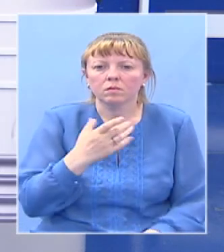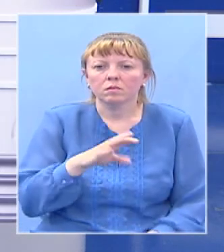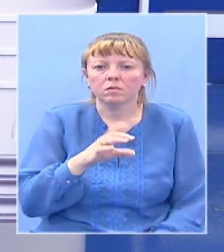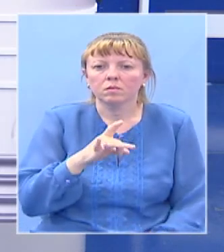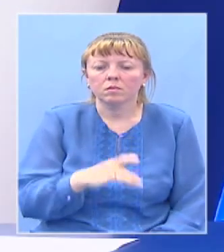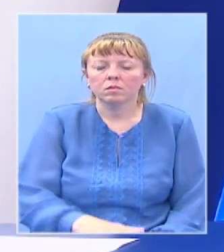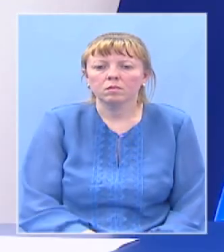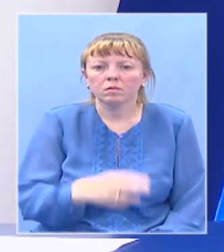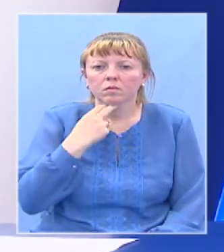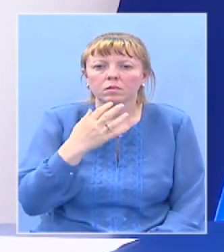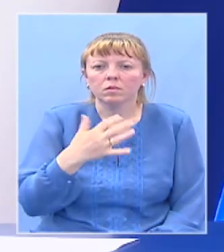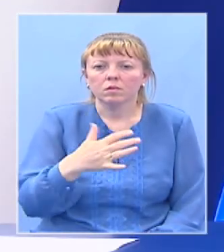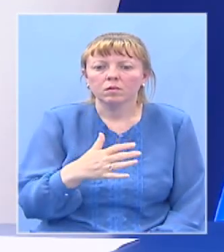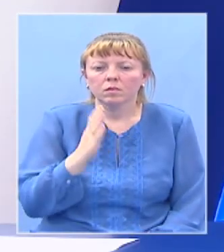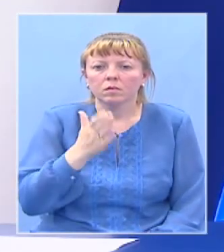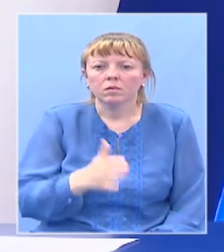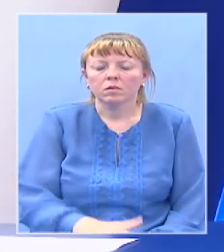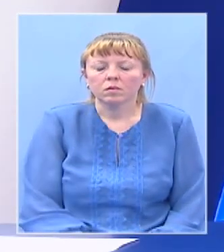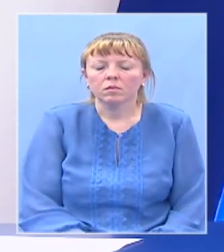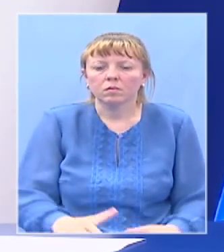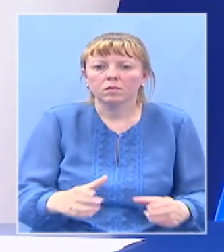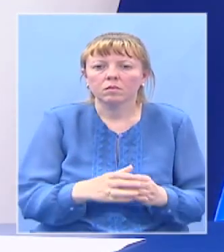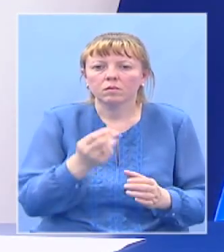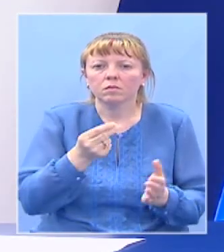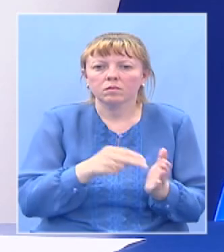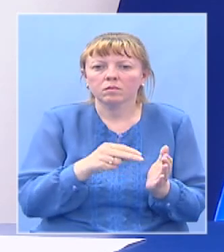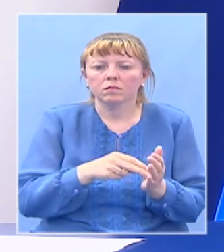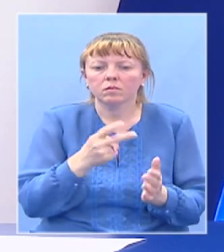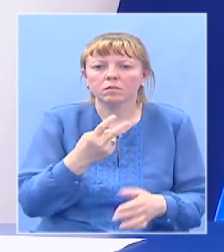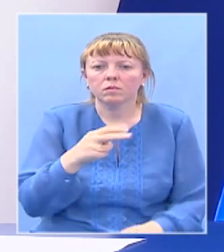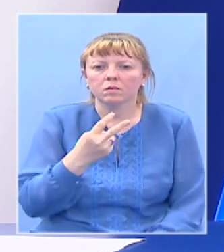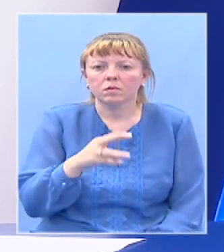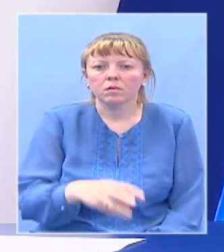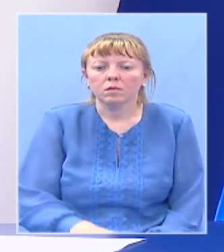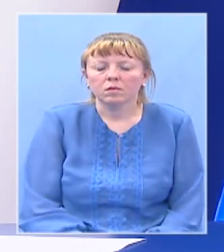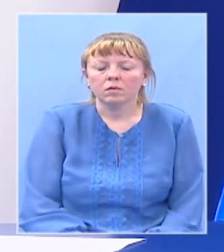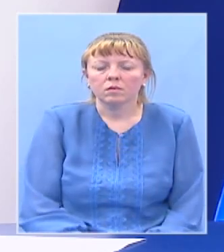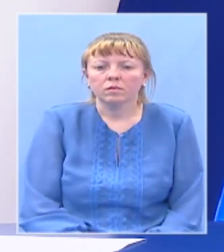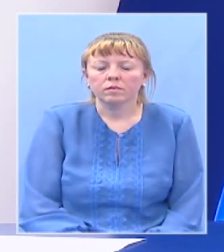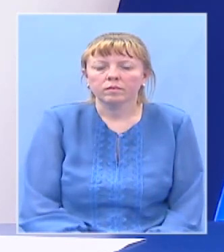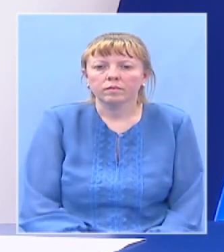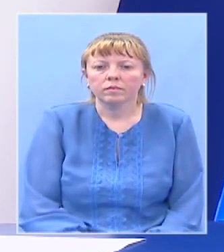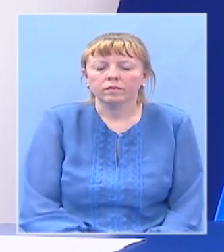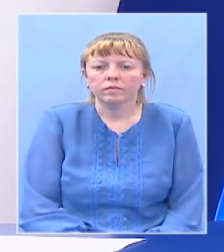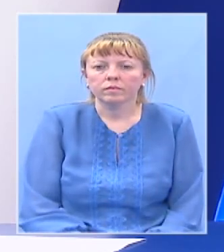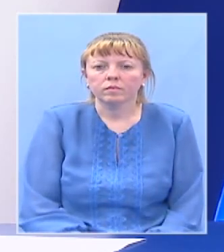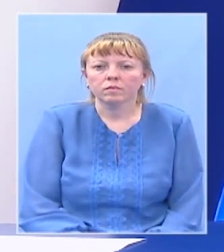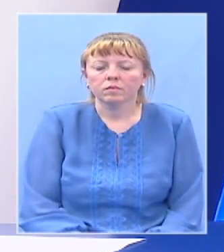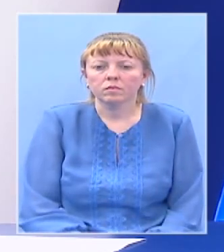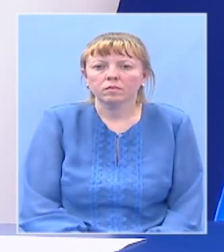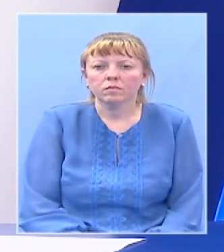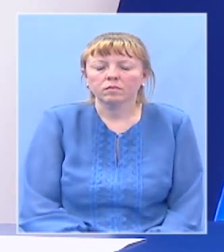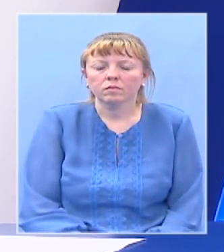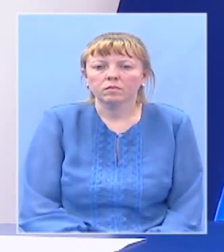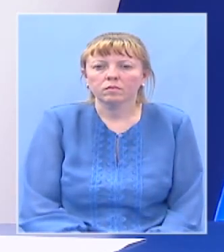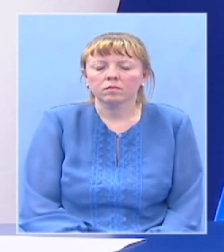Прив бы 50 перевозчиков на об сумму 22 млн тенге э также у нас есть ещё